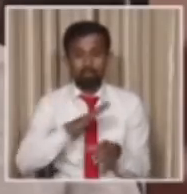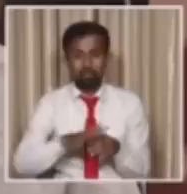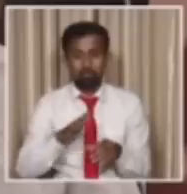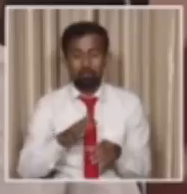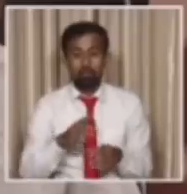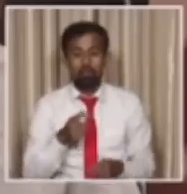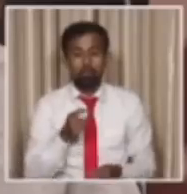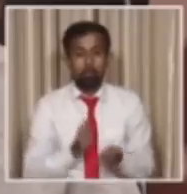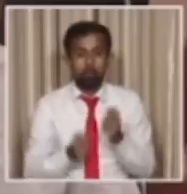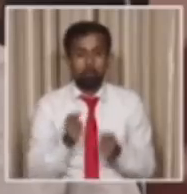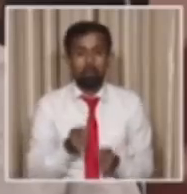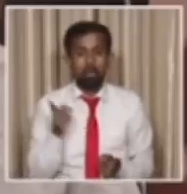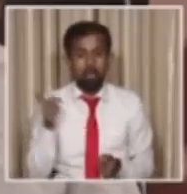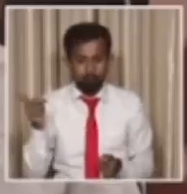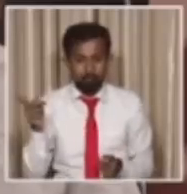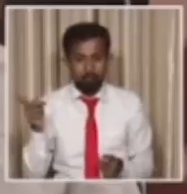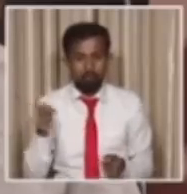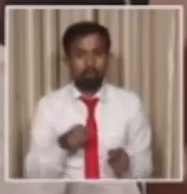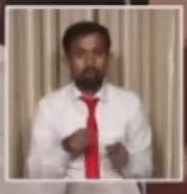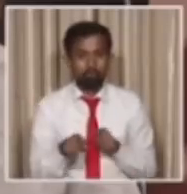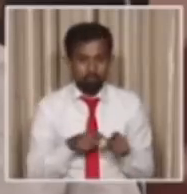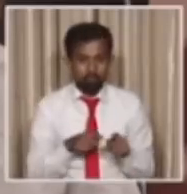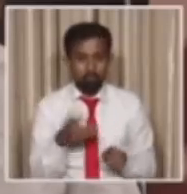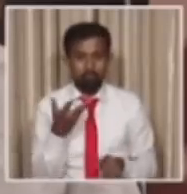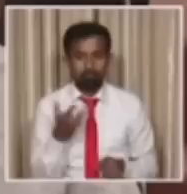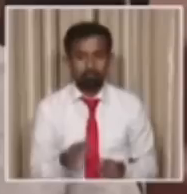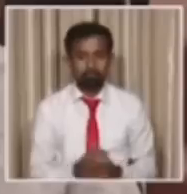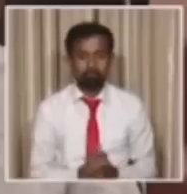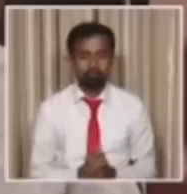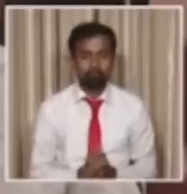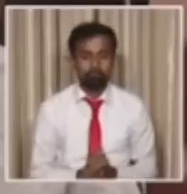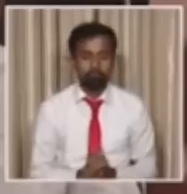ඉතින් ඒ වගේ දේවල් වෙලා තියෙනවා.